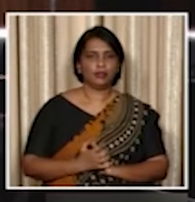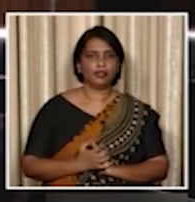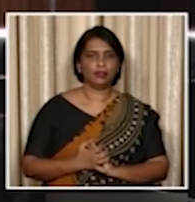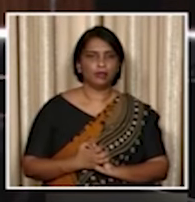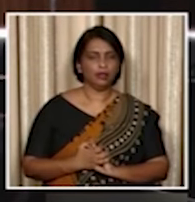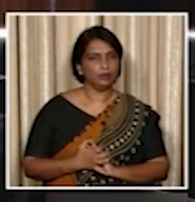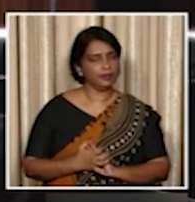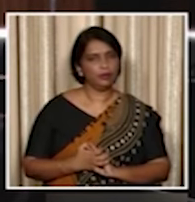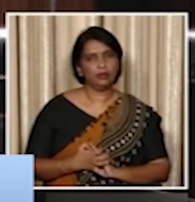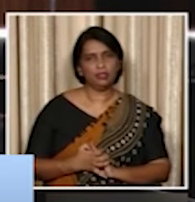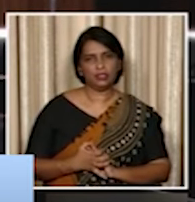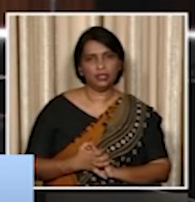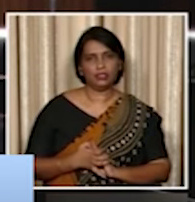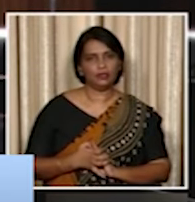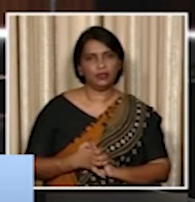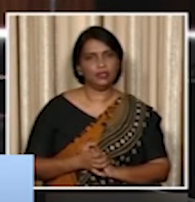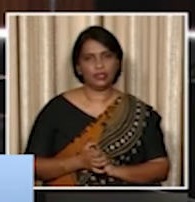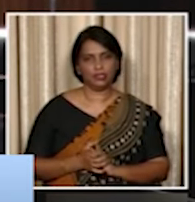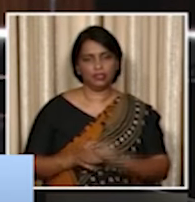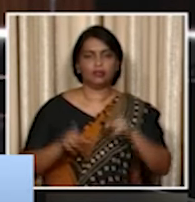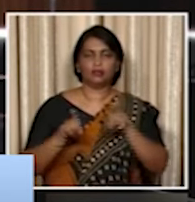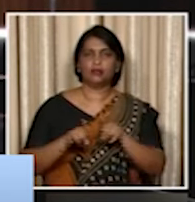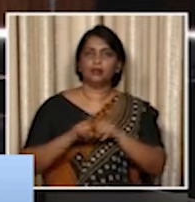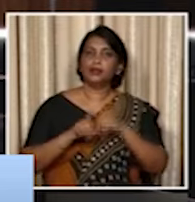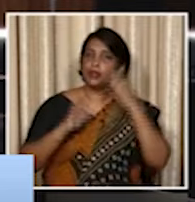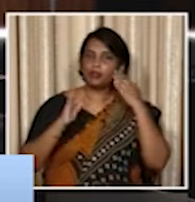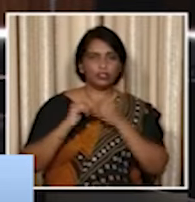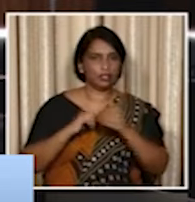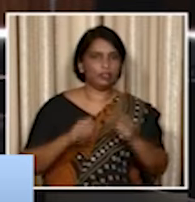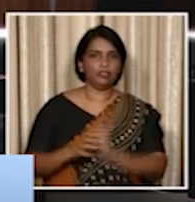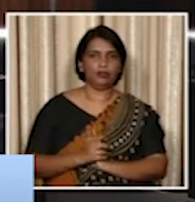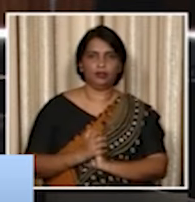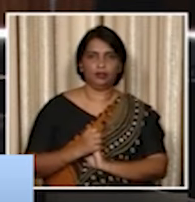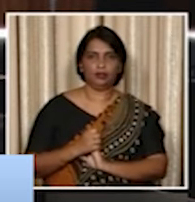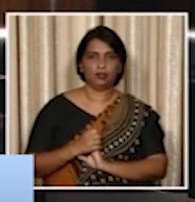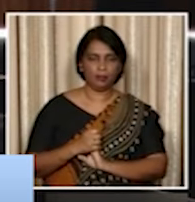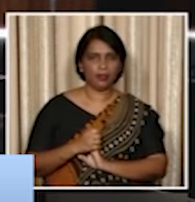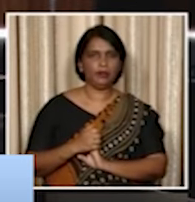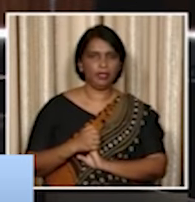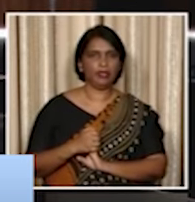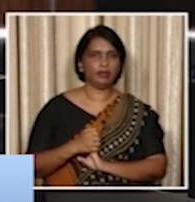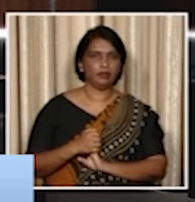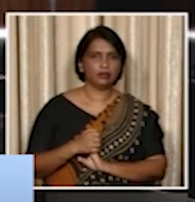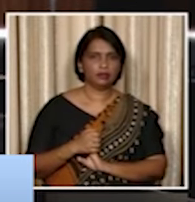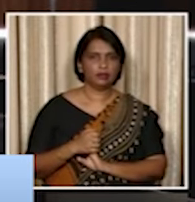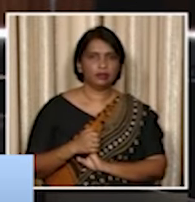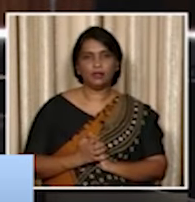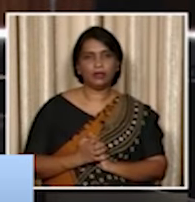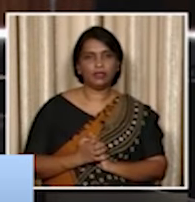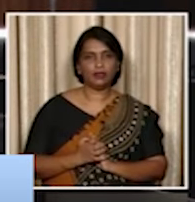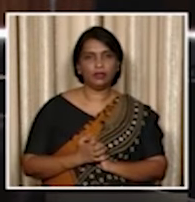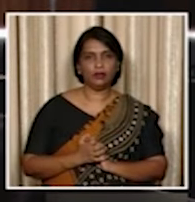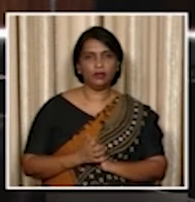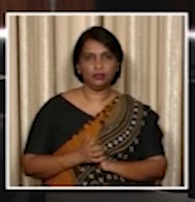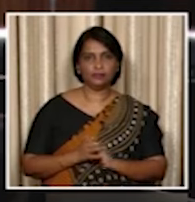අපි පාර්ලිමේන්තුවට ප්‍රශ්නයක් අහනකොට ජනතාවගේ ප්‍රශ්න තමයි අපි හැමදාම මේ මන්ත්‍රීවරු හැම කෙනෙක්ම හරි අහන ගරුවන්ට.